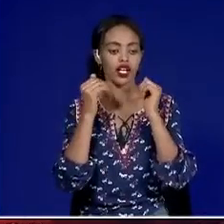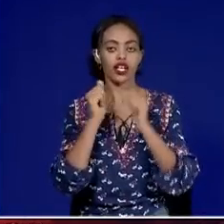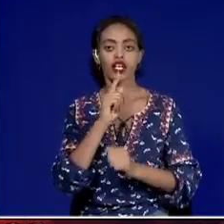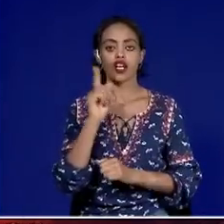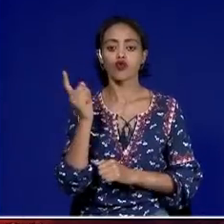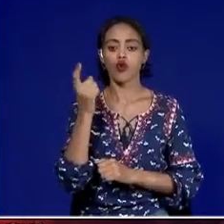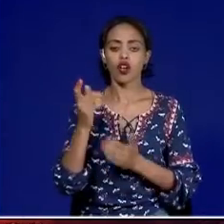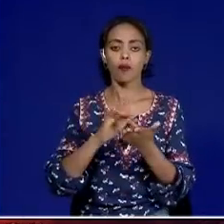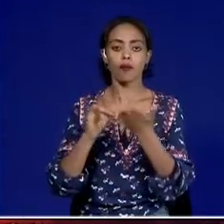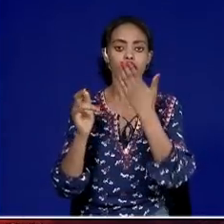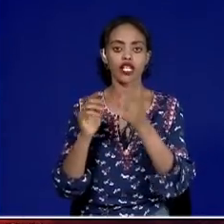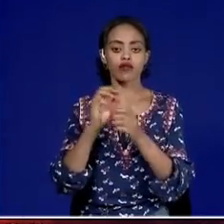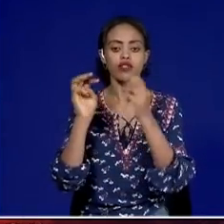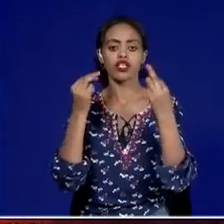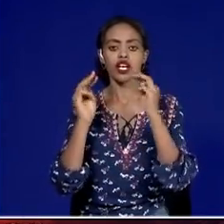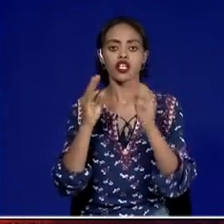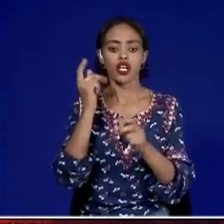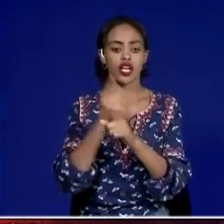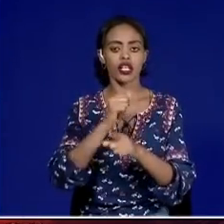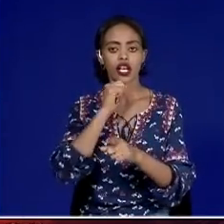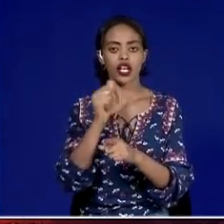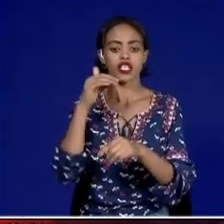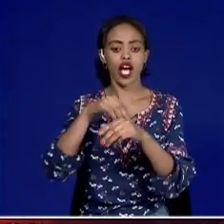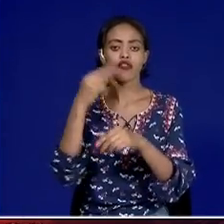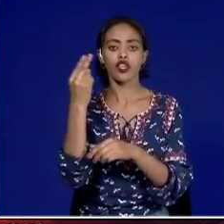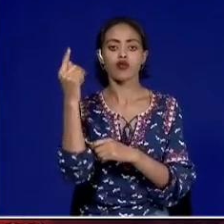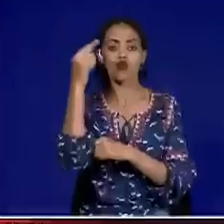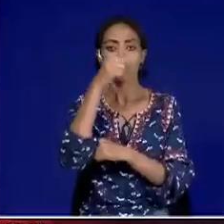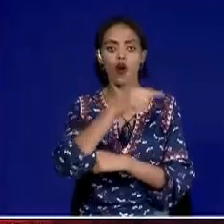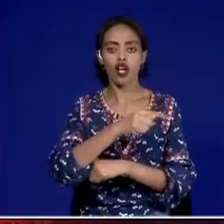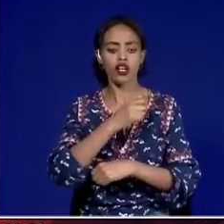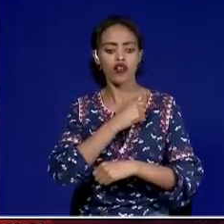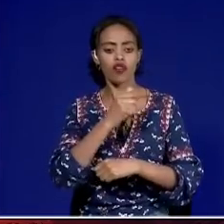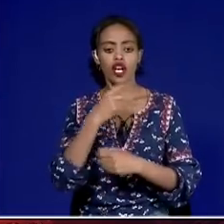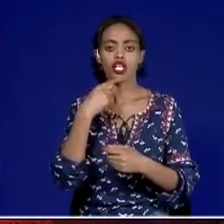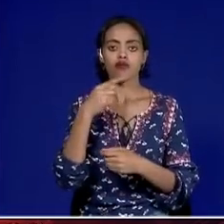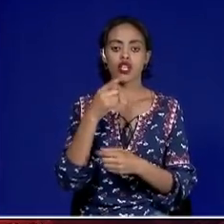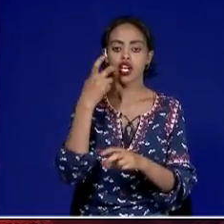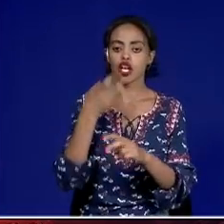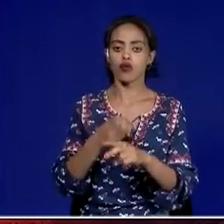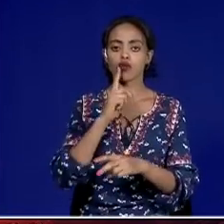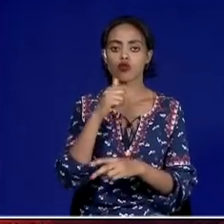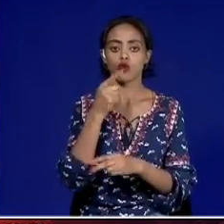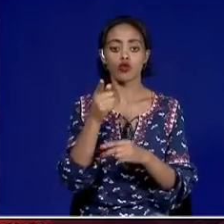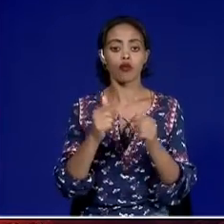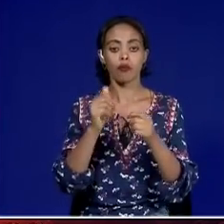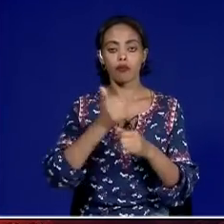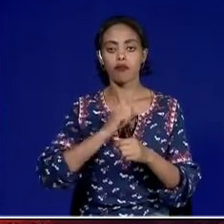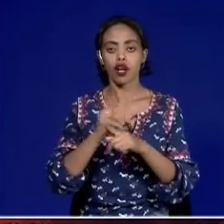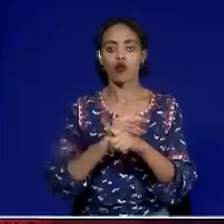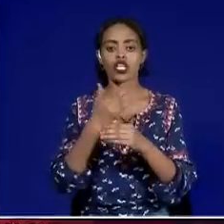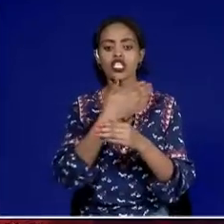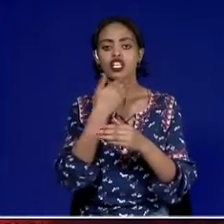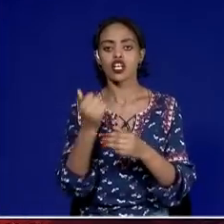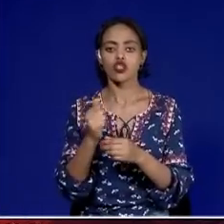ዝኾነ ዓይነት መድሓኒት ብሳይንሳዊ መንገዲ ከይተረጋገፀ ኣብ ጥቕሚ ንምውዓልን ደፊርካ ንምዝራብን ከቢድ እዩ ዝበሉ እቶም በዓል ሞያ ዝሐሸን